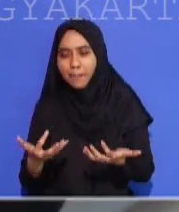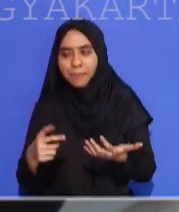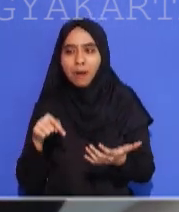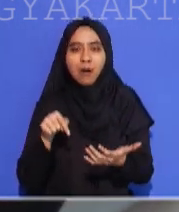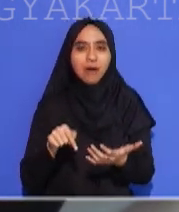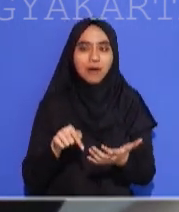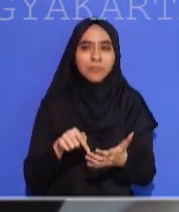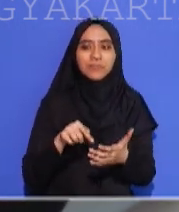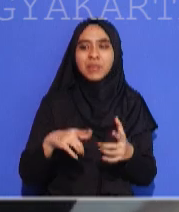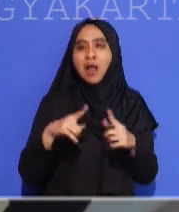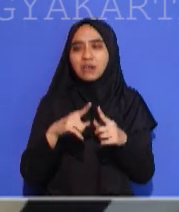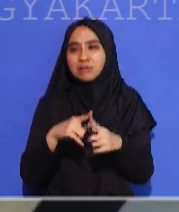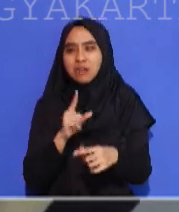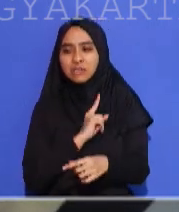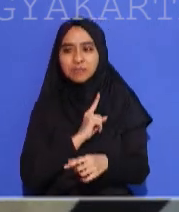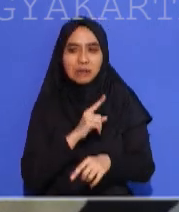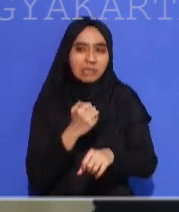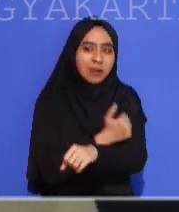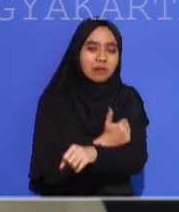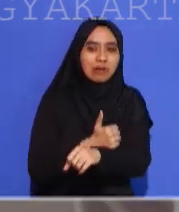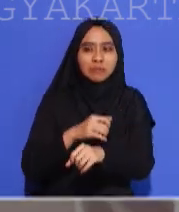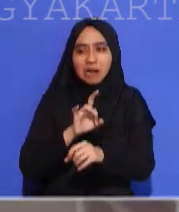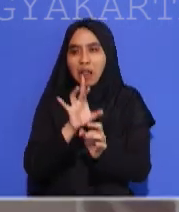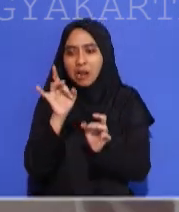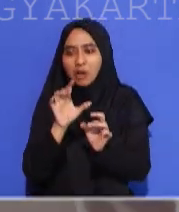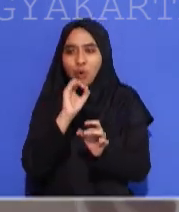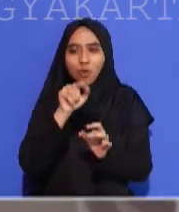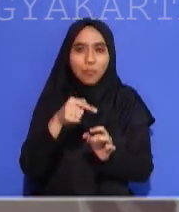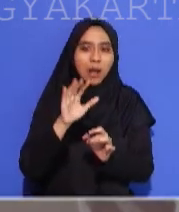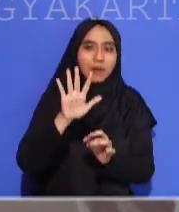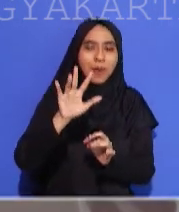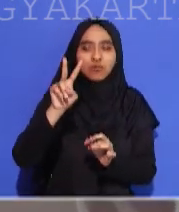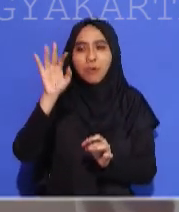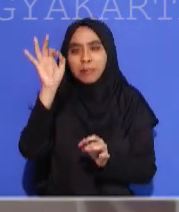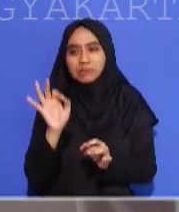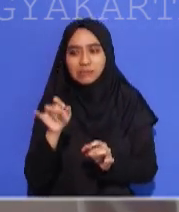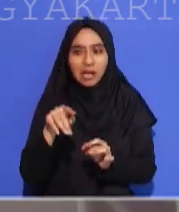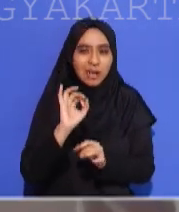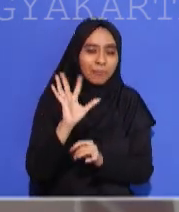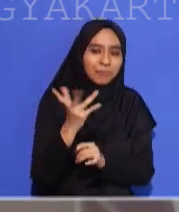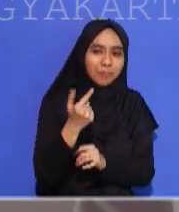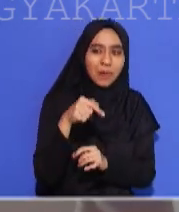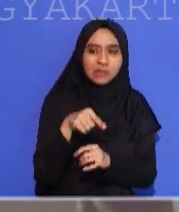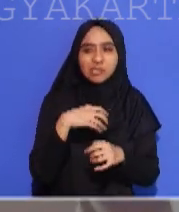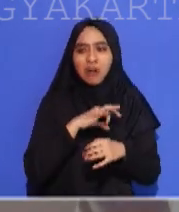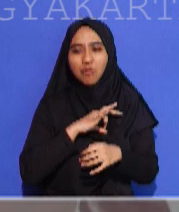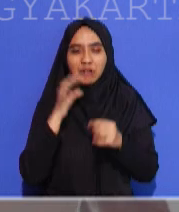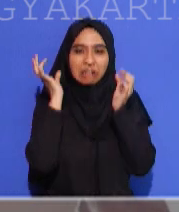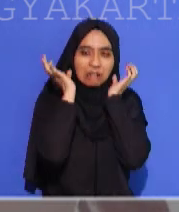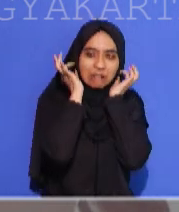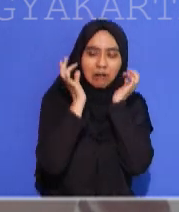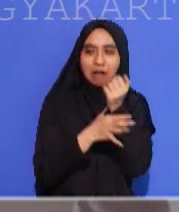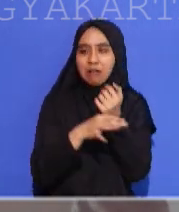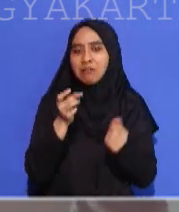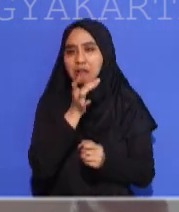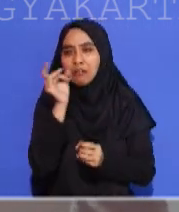perawatan pribadi dan jasa lainnya sebesar 0,52% oleh komoditas emas dan perhiasan disusul oleh kelompok makanan